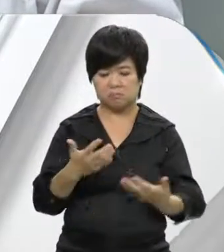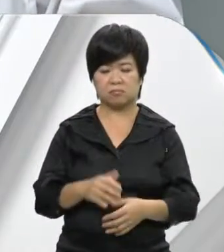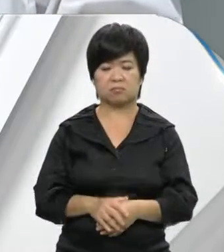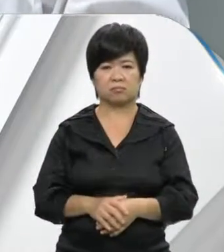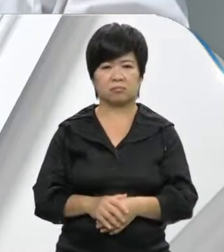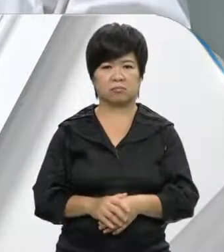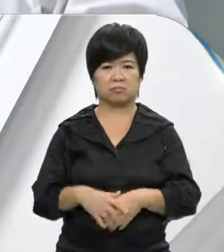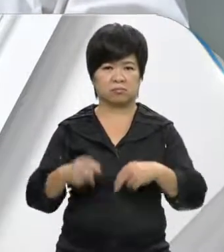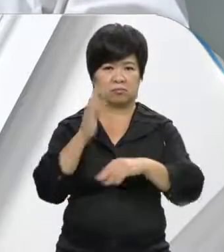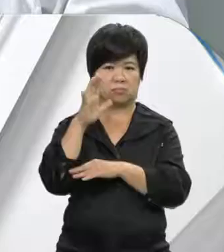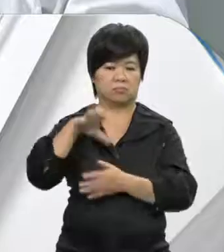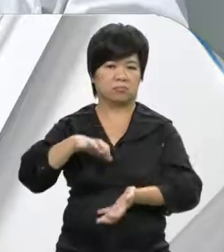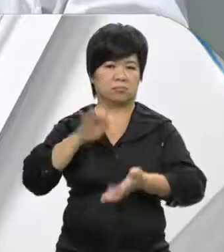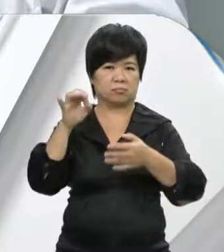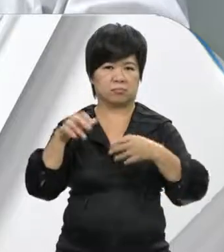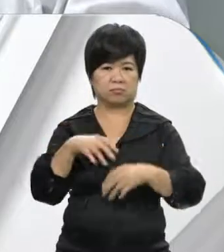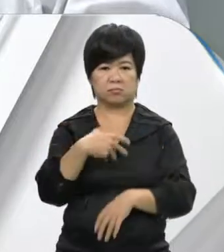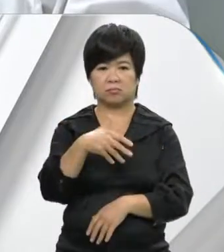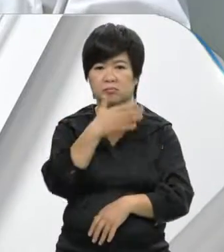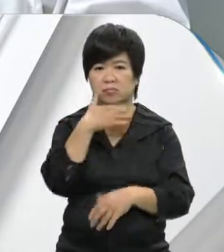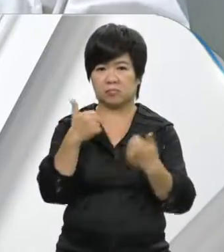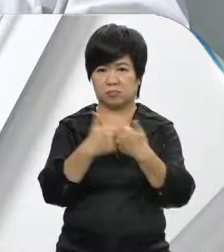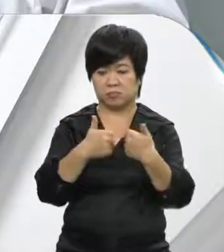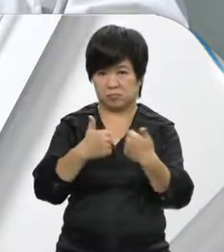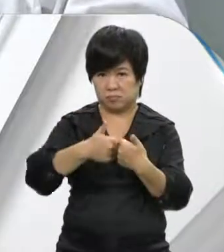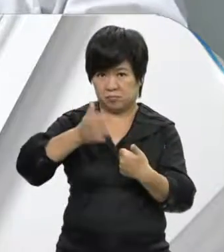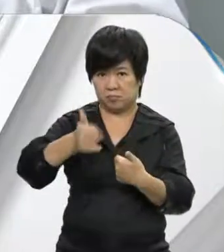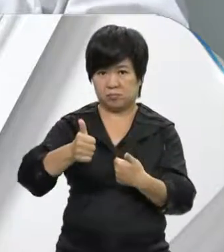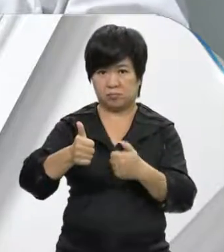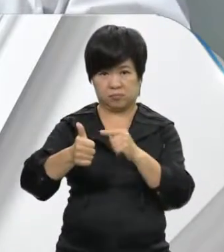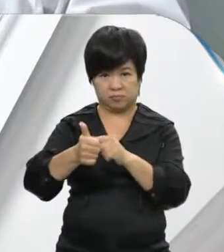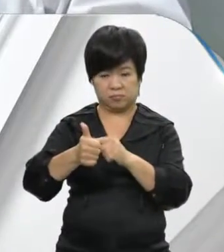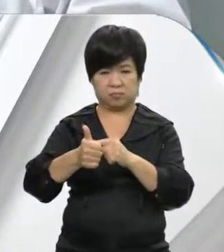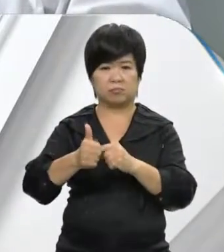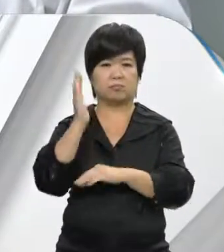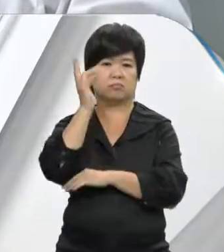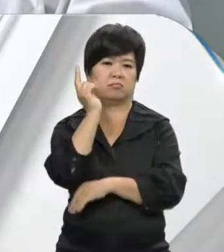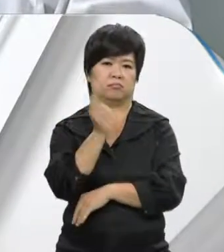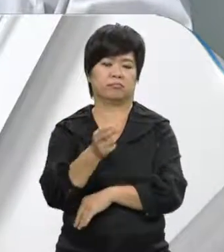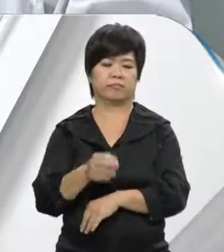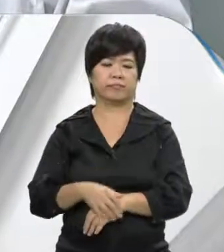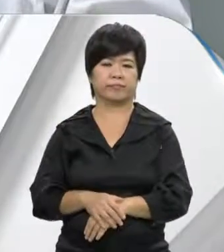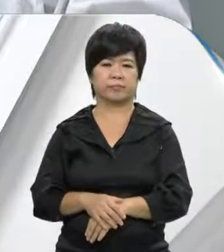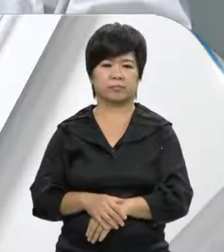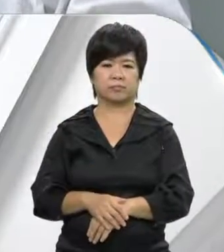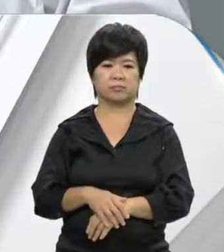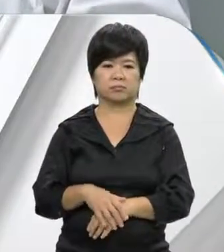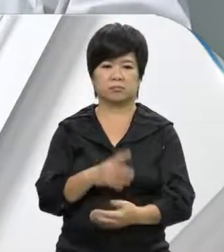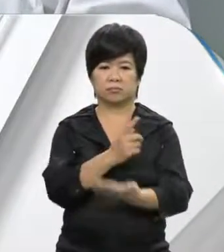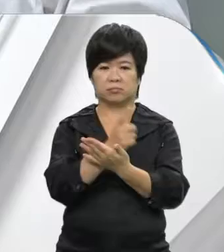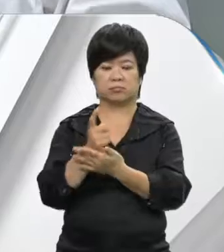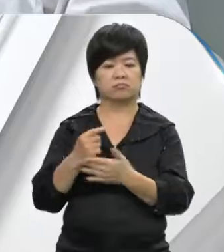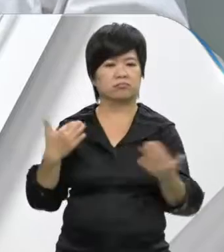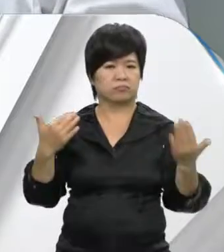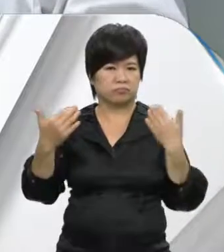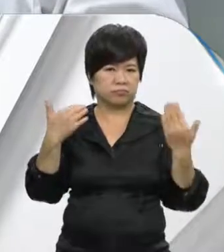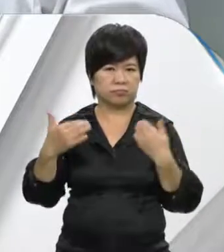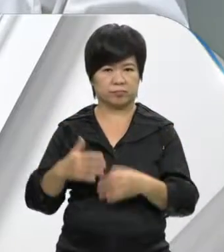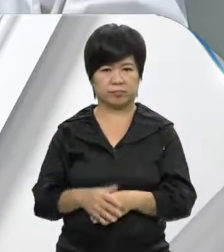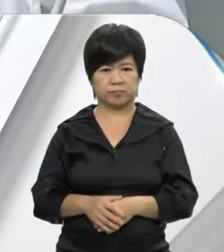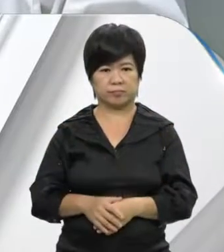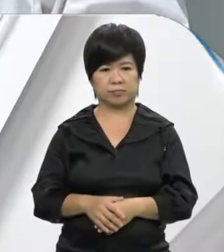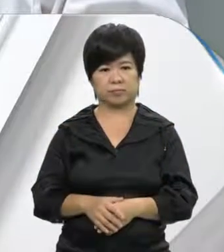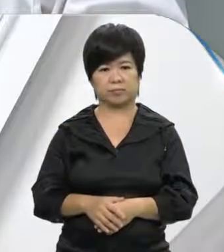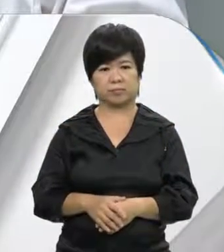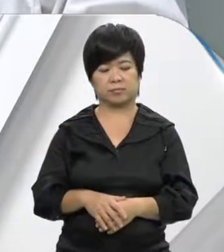提这个水利会会长官派这个事情啊，我想啊，各位也很清楚了，司